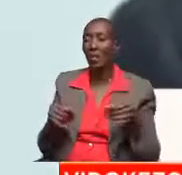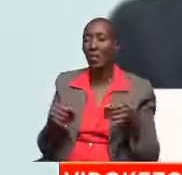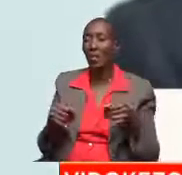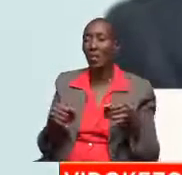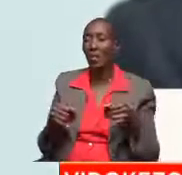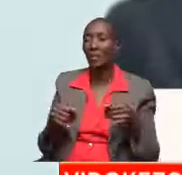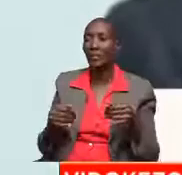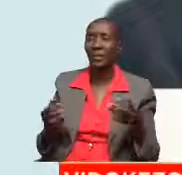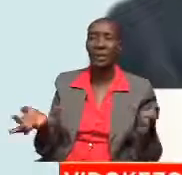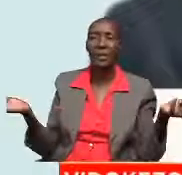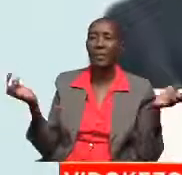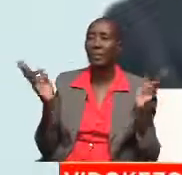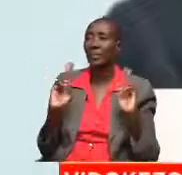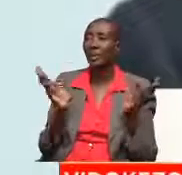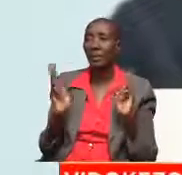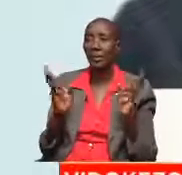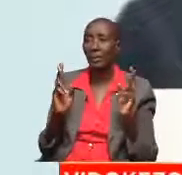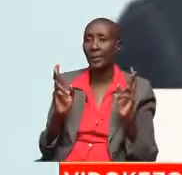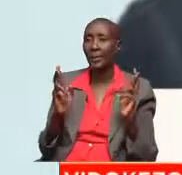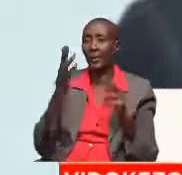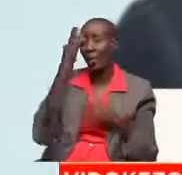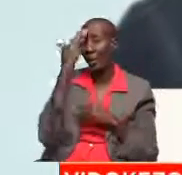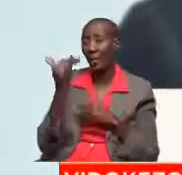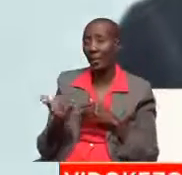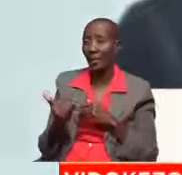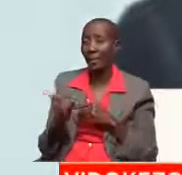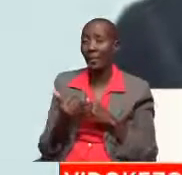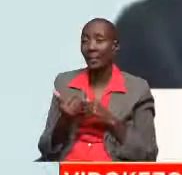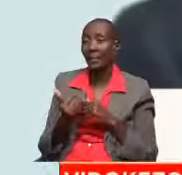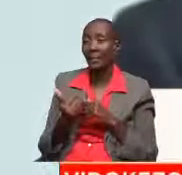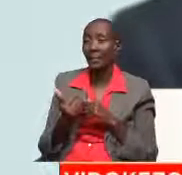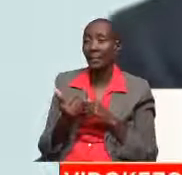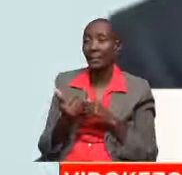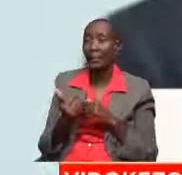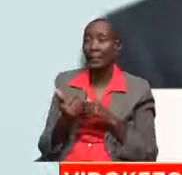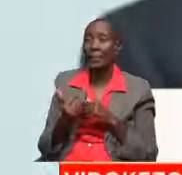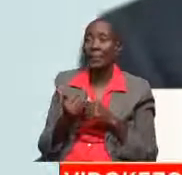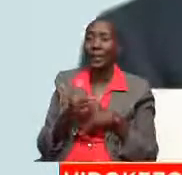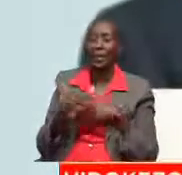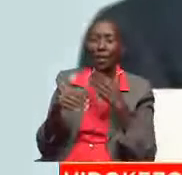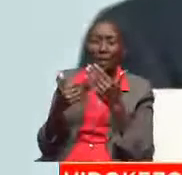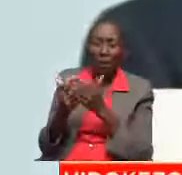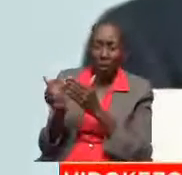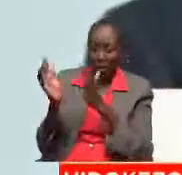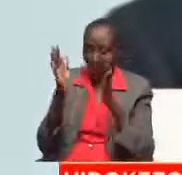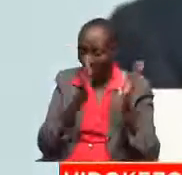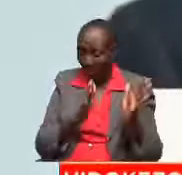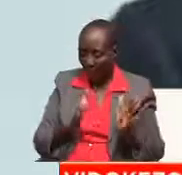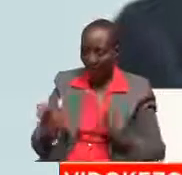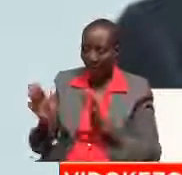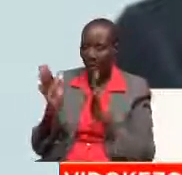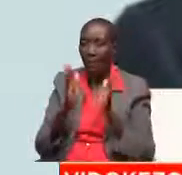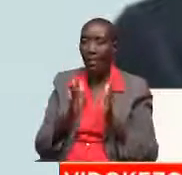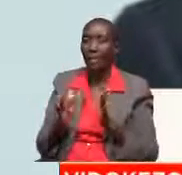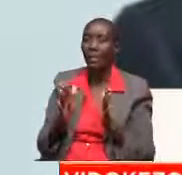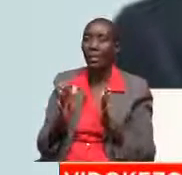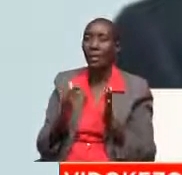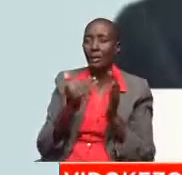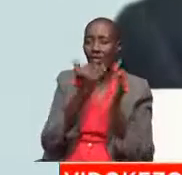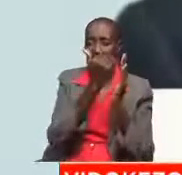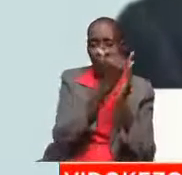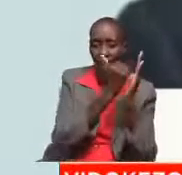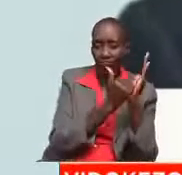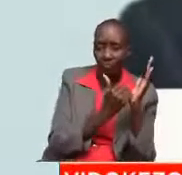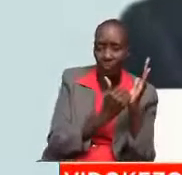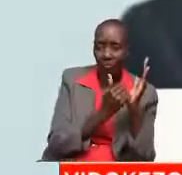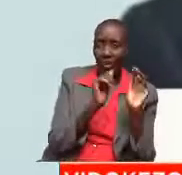Let us be ready because all the measures that we are going to take will not stop